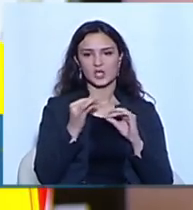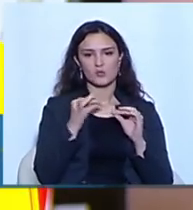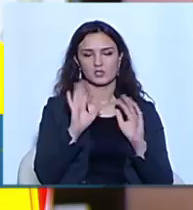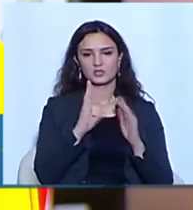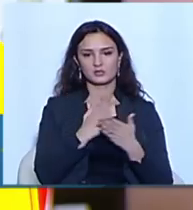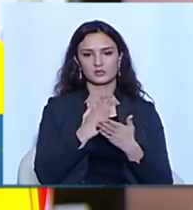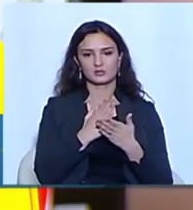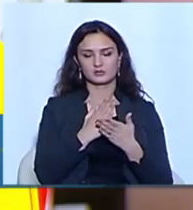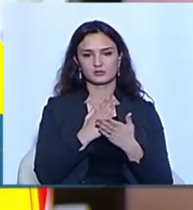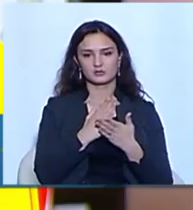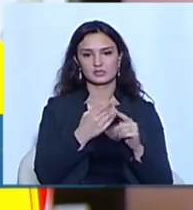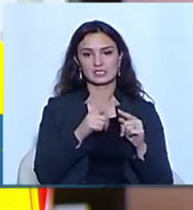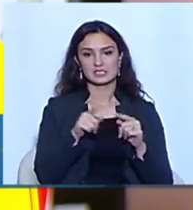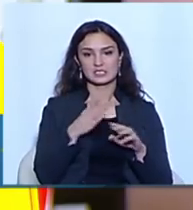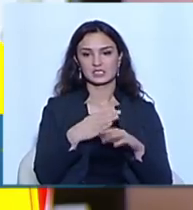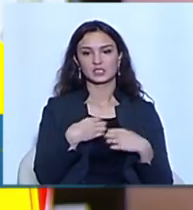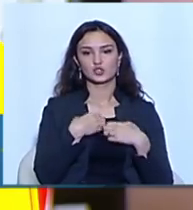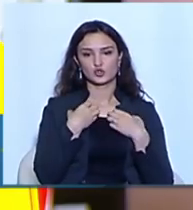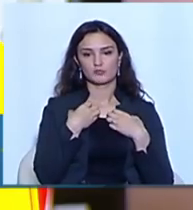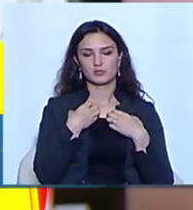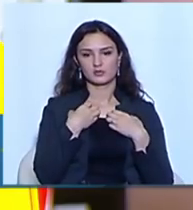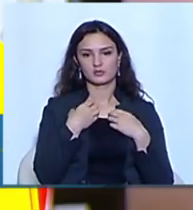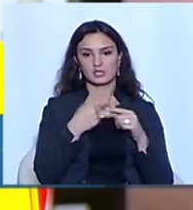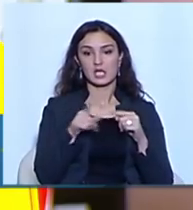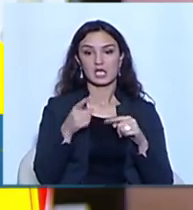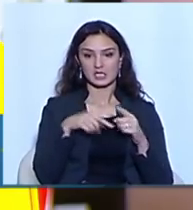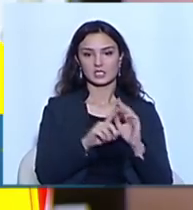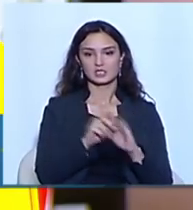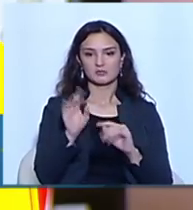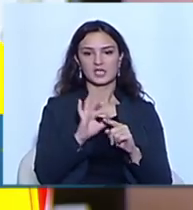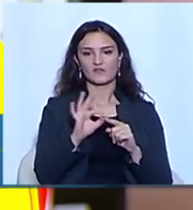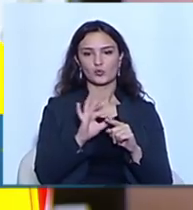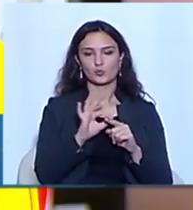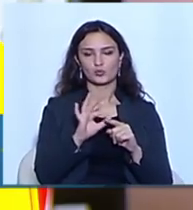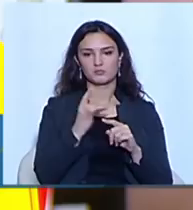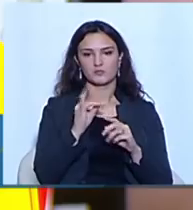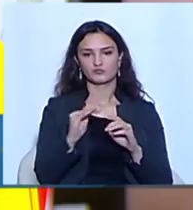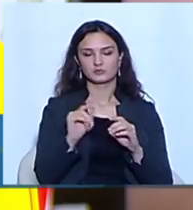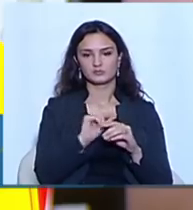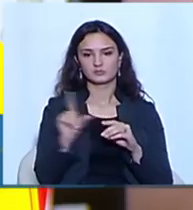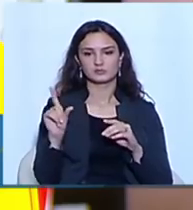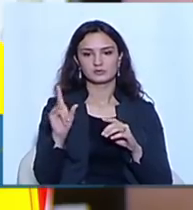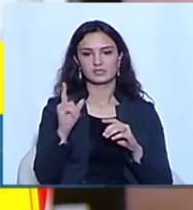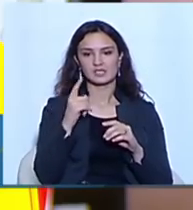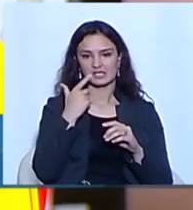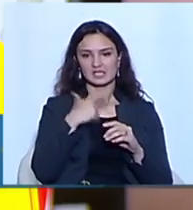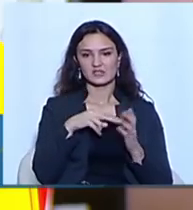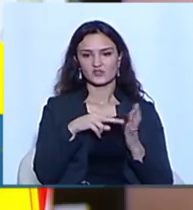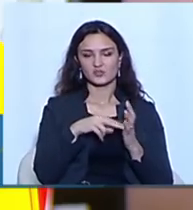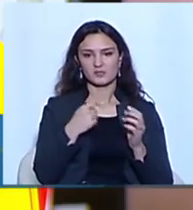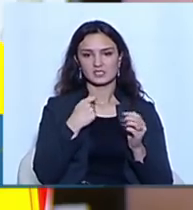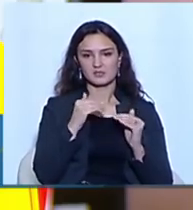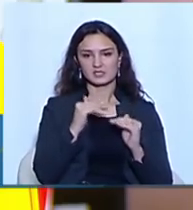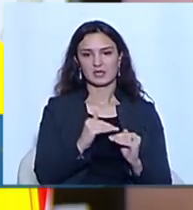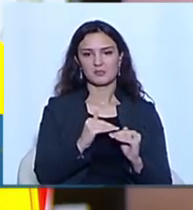საუბარი. და ეს არის კატასტროფა. აქედან იწყება ნევროტული რეაქციები, დაბალი თვით შეფასება